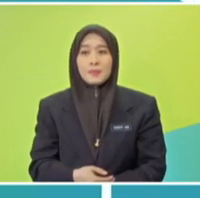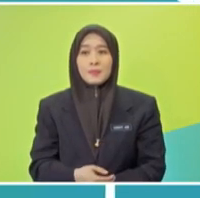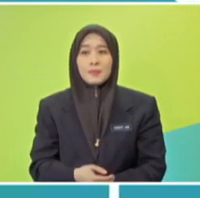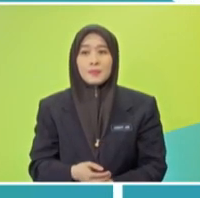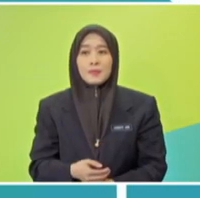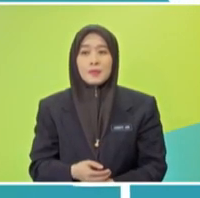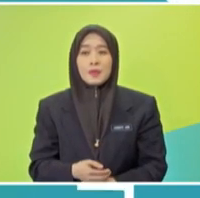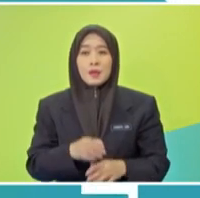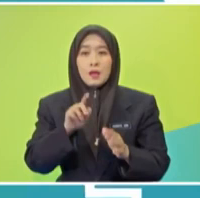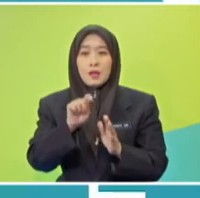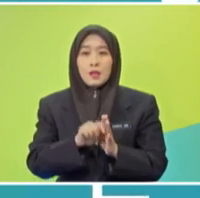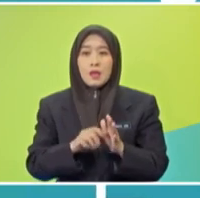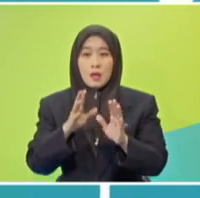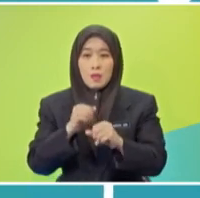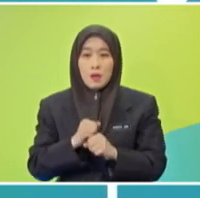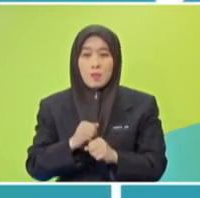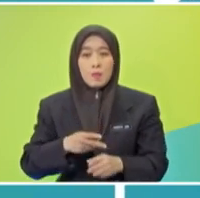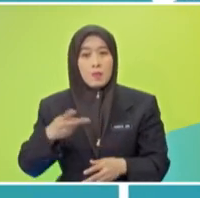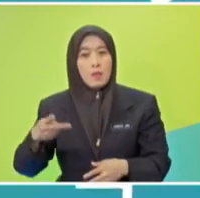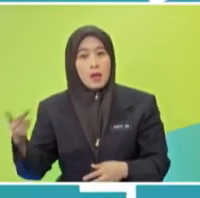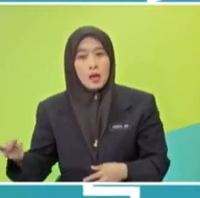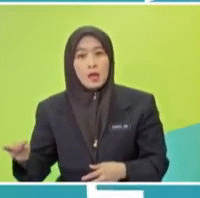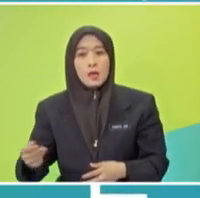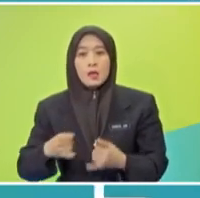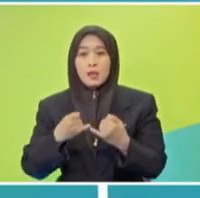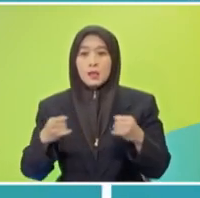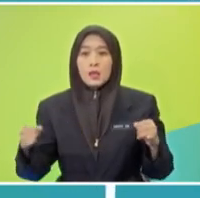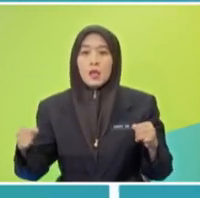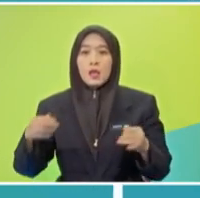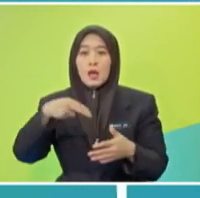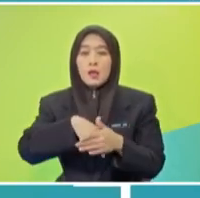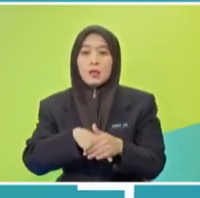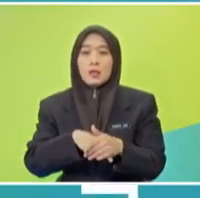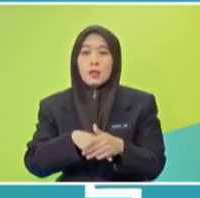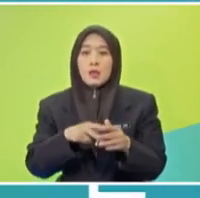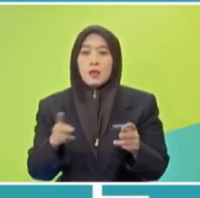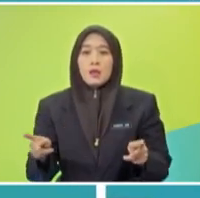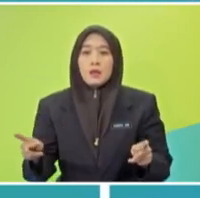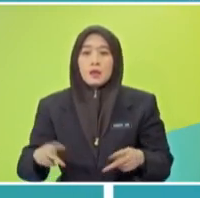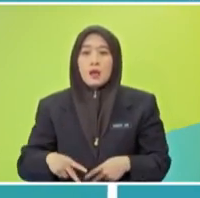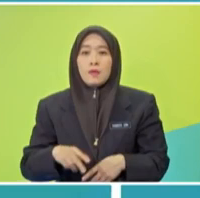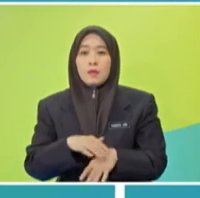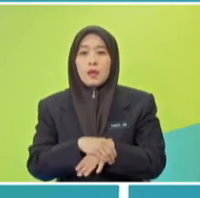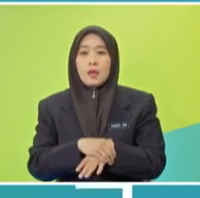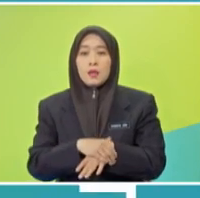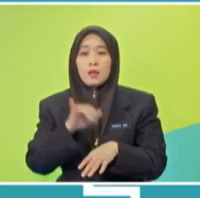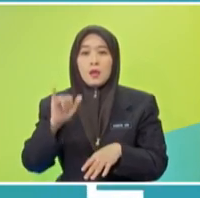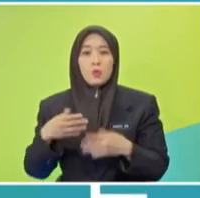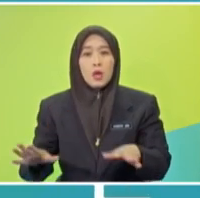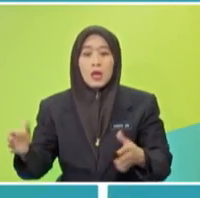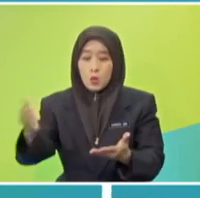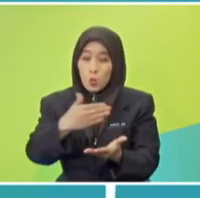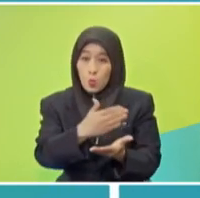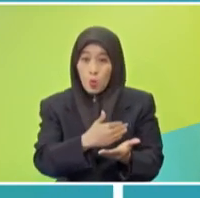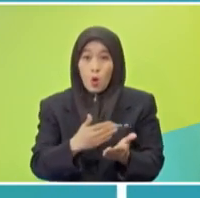terdapat berbagai jenis hasil craf tangan yang telah dikumpulkan oleh Beliau Kraft tangan